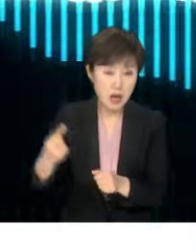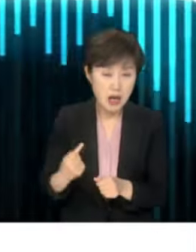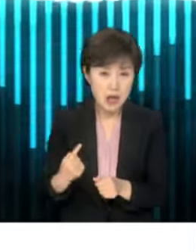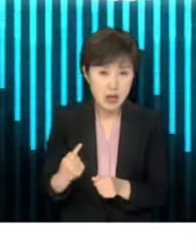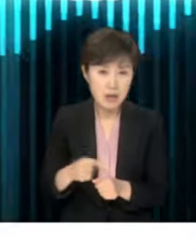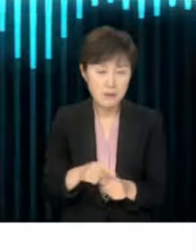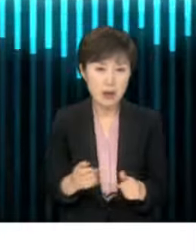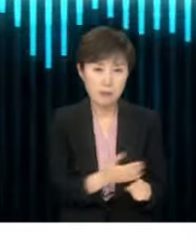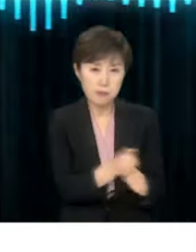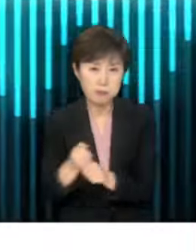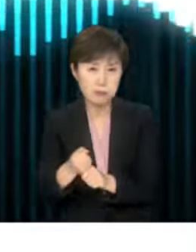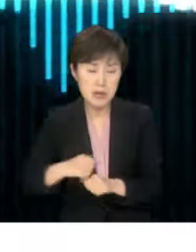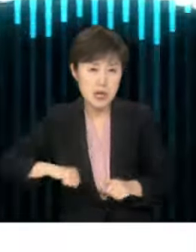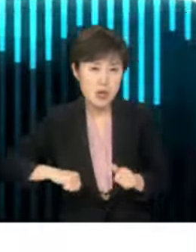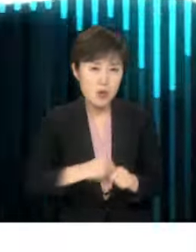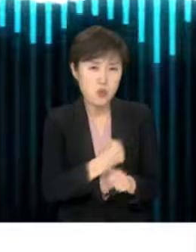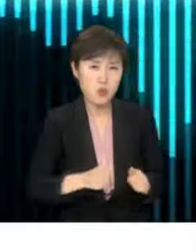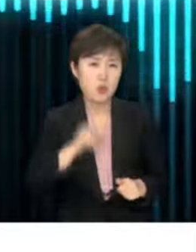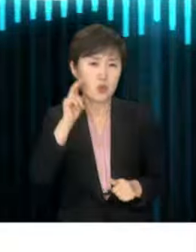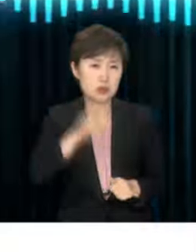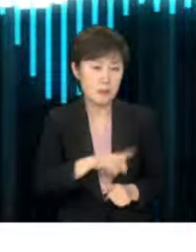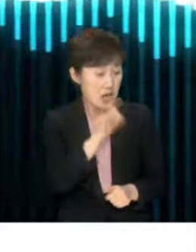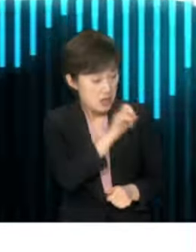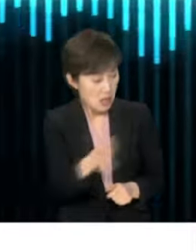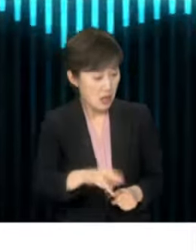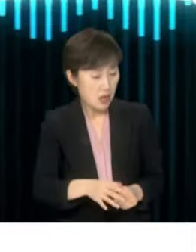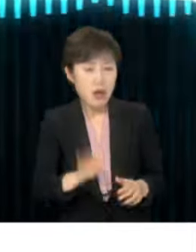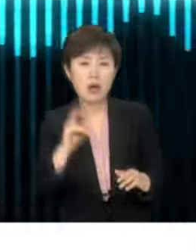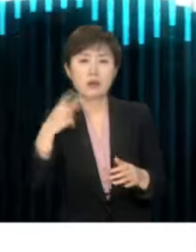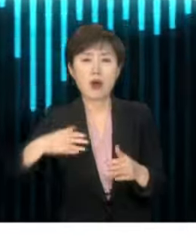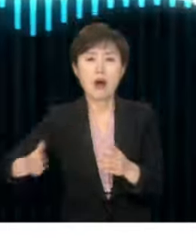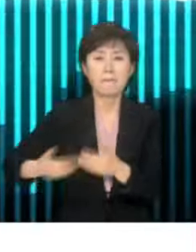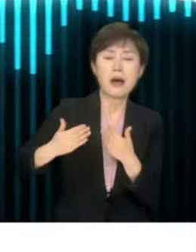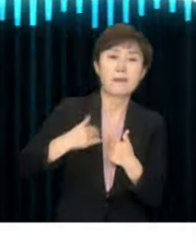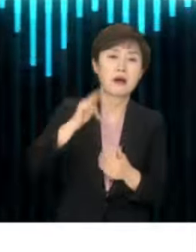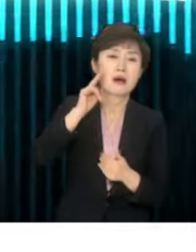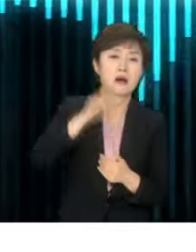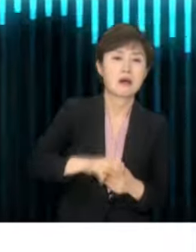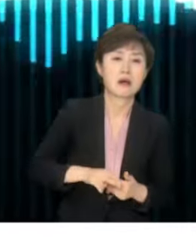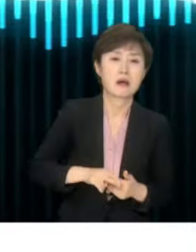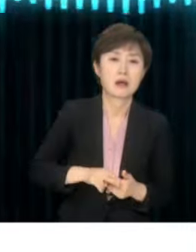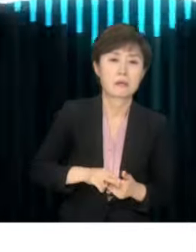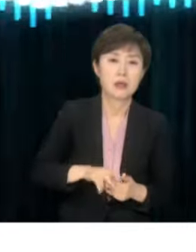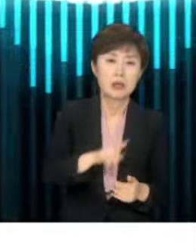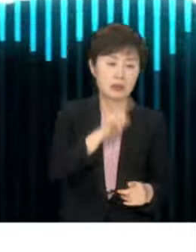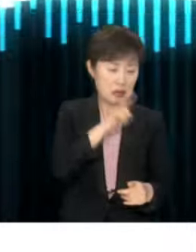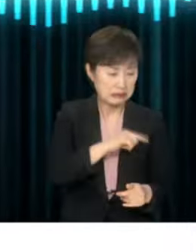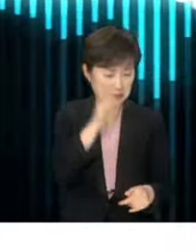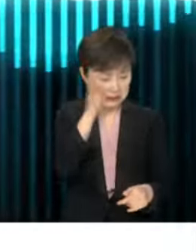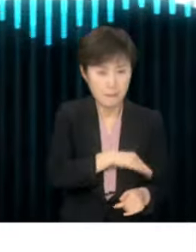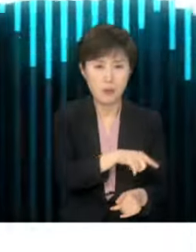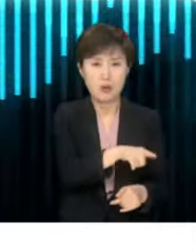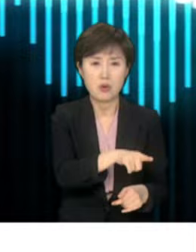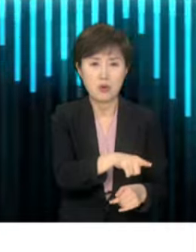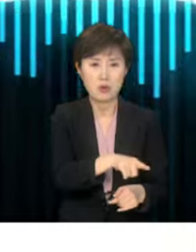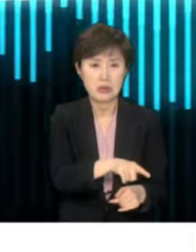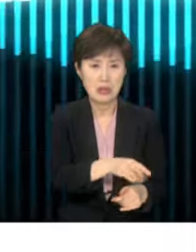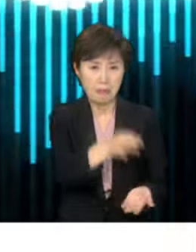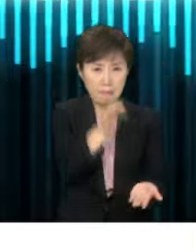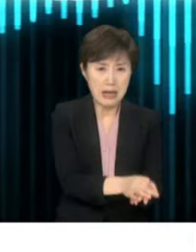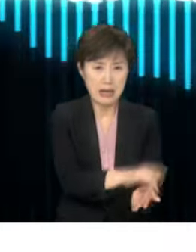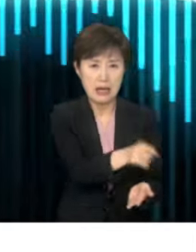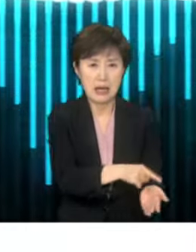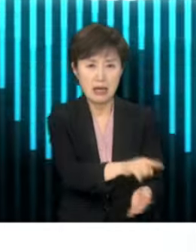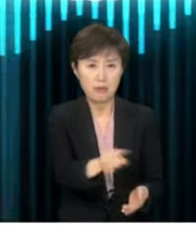너는 아니다 말을 해도 못 알아들어서 말할 같이다 한수 아깝다 욕을 하고 생활관에 도착한